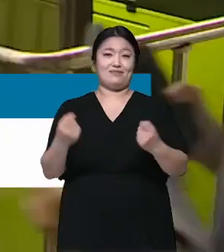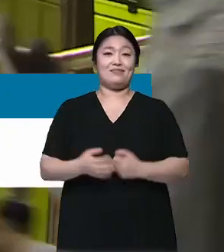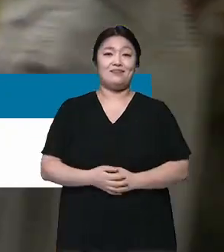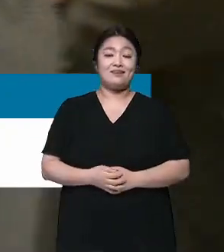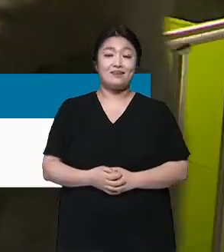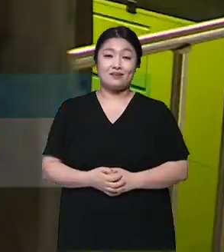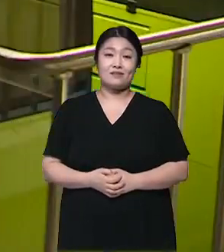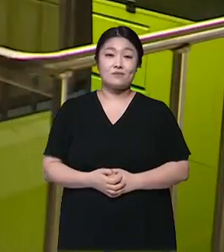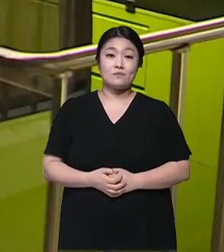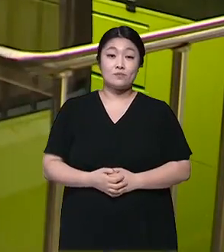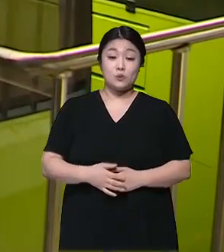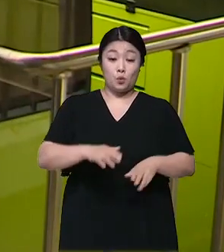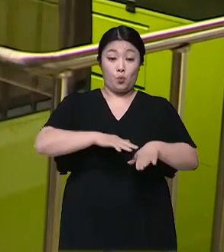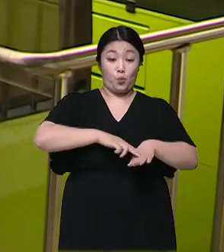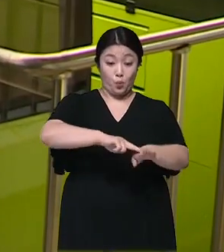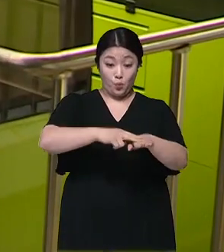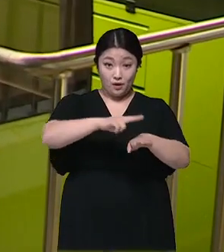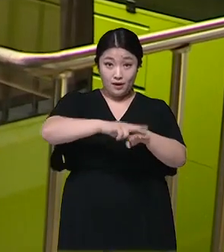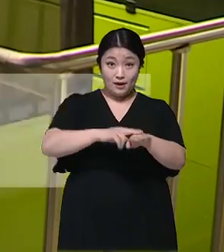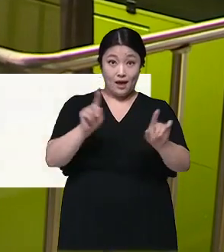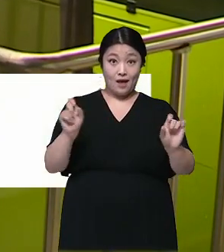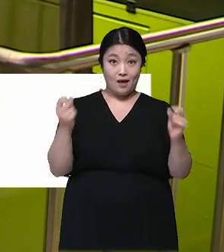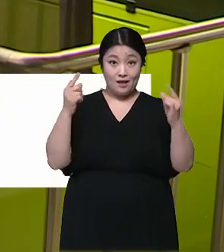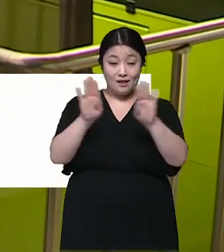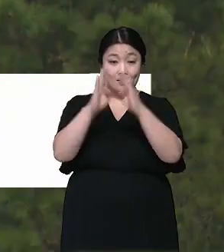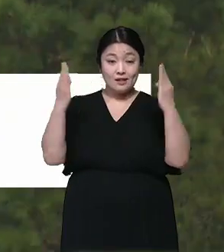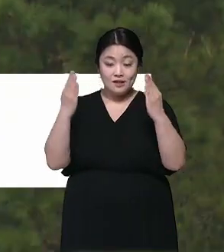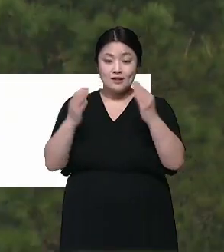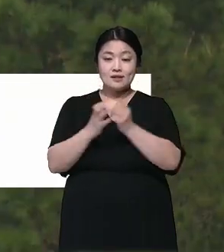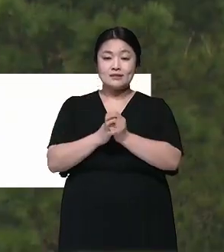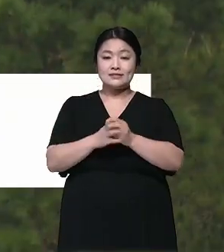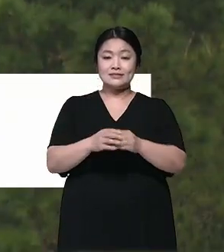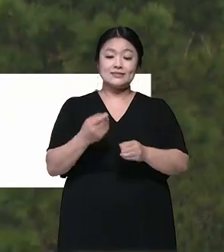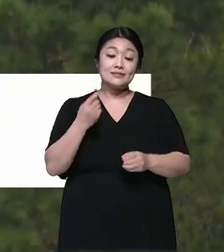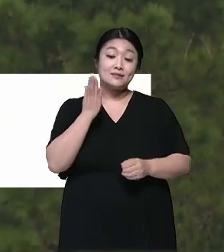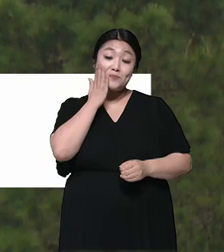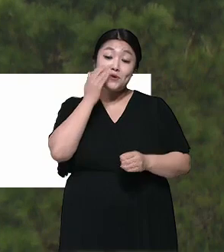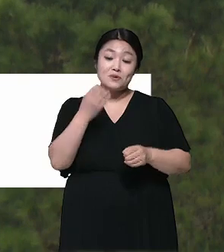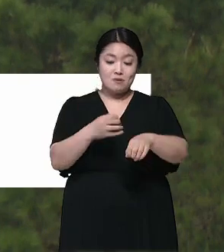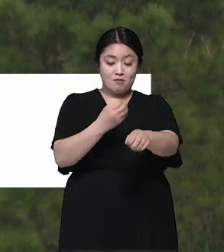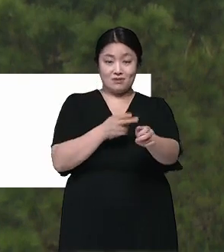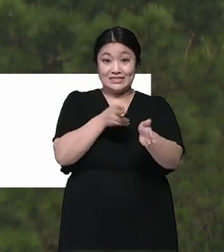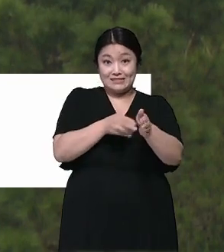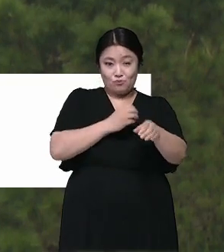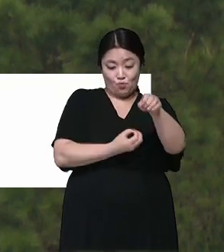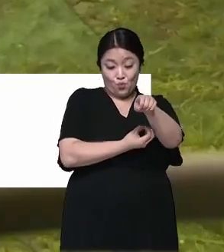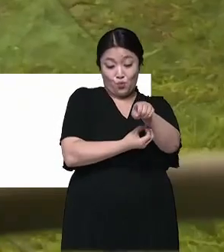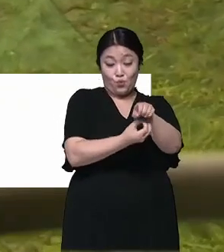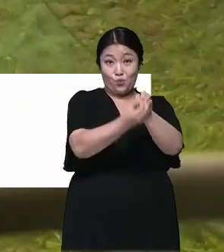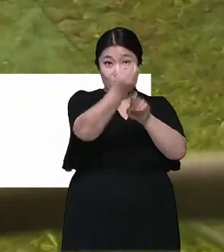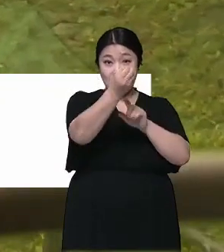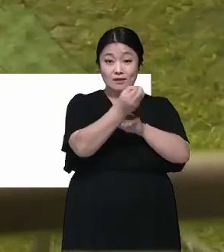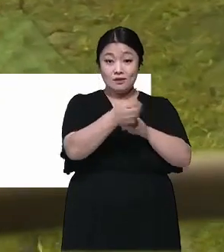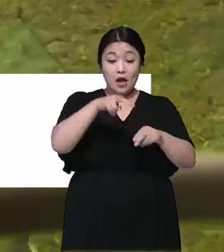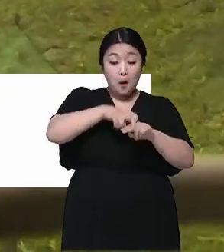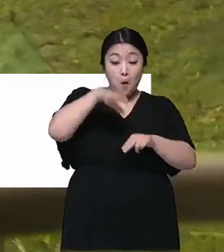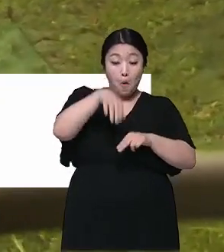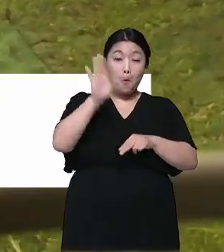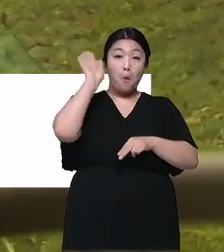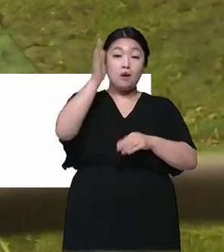아름답고. 출렁다리와 함께 개통한 연두빛 모노레일도 새로운 즐길거리입니다.